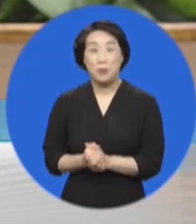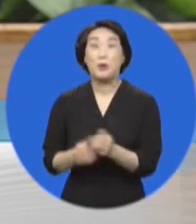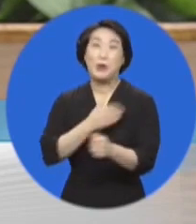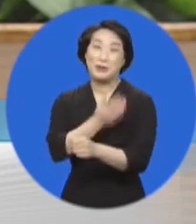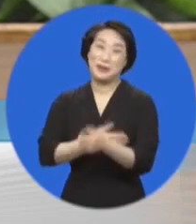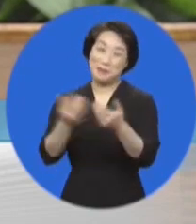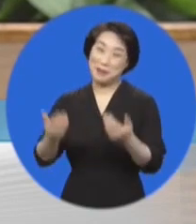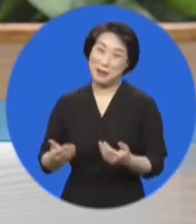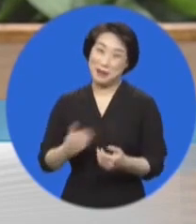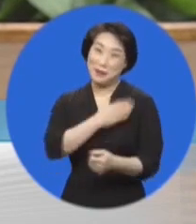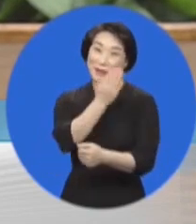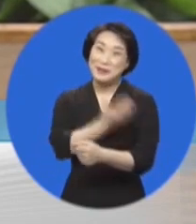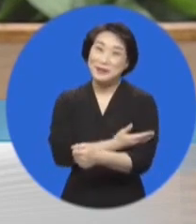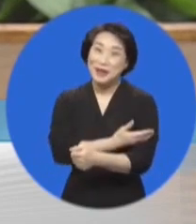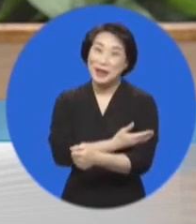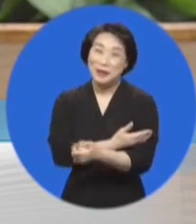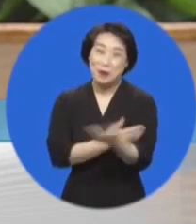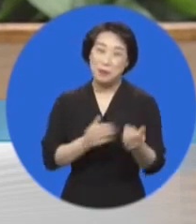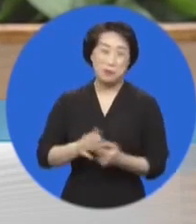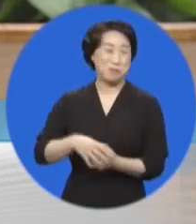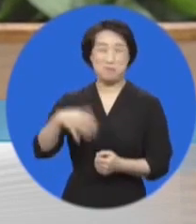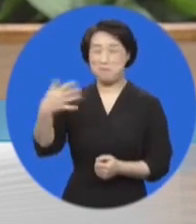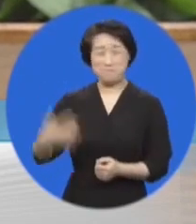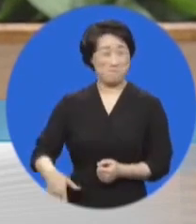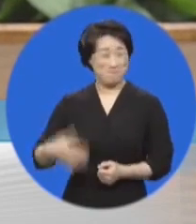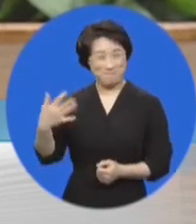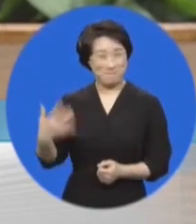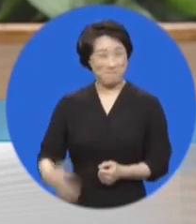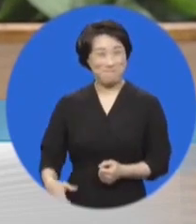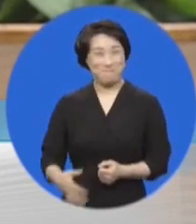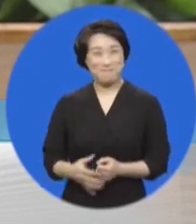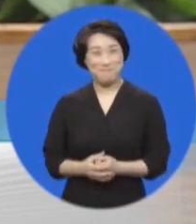권세를 주니 권세가 얼마나 대단합니까?